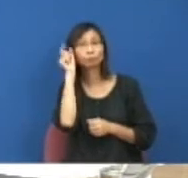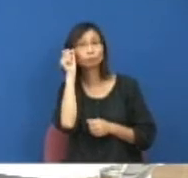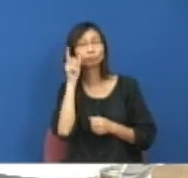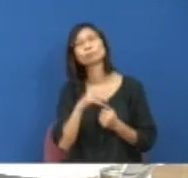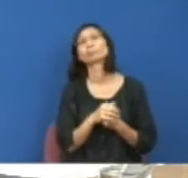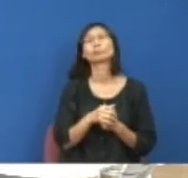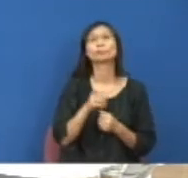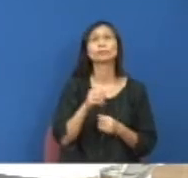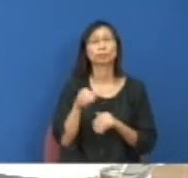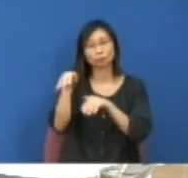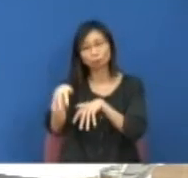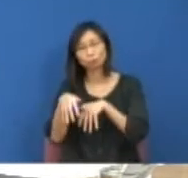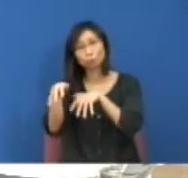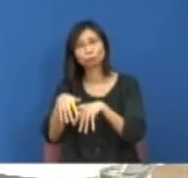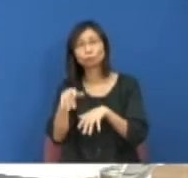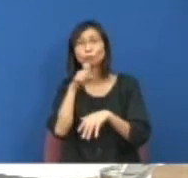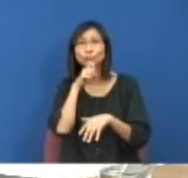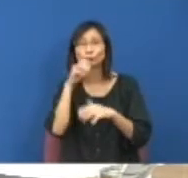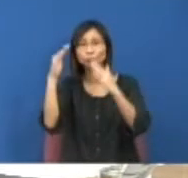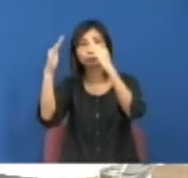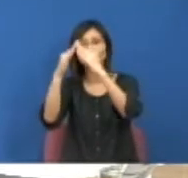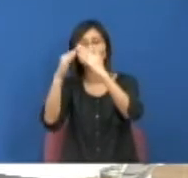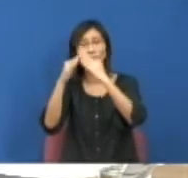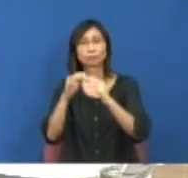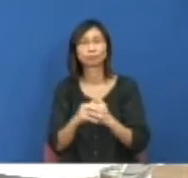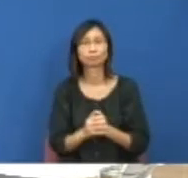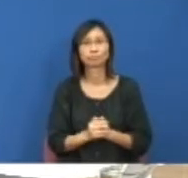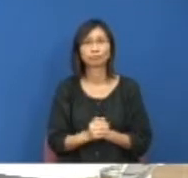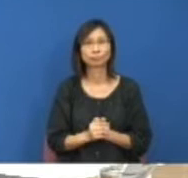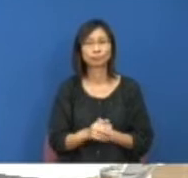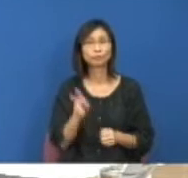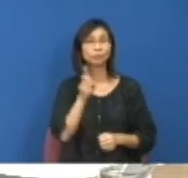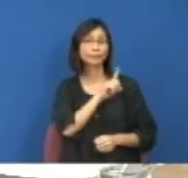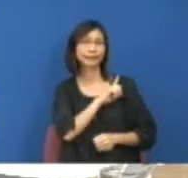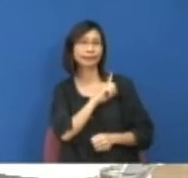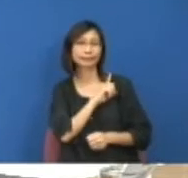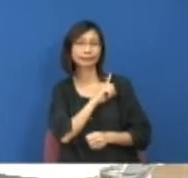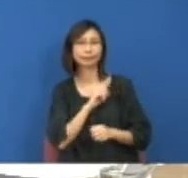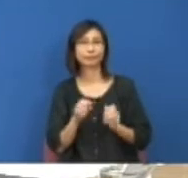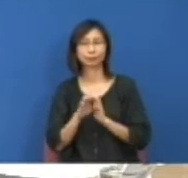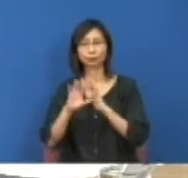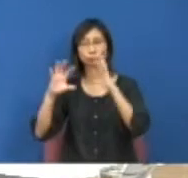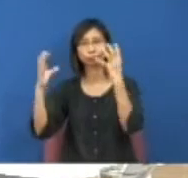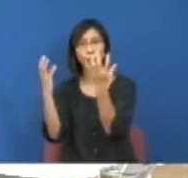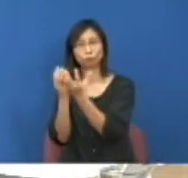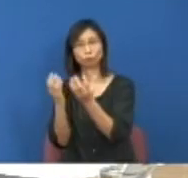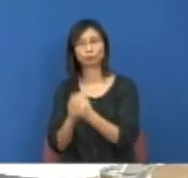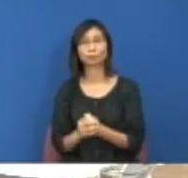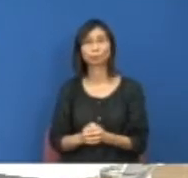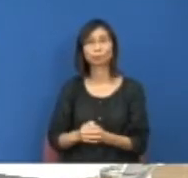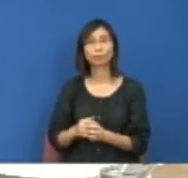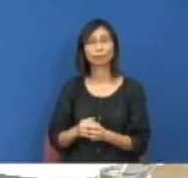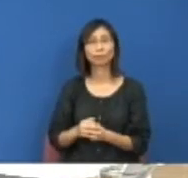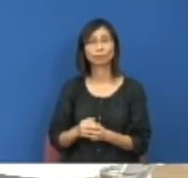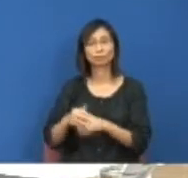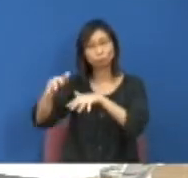有所謂農村又有所謂村社啦，即係一啲自治嘅組織。但係呢啲村社本身其實講到尾，雖然